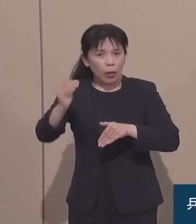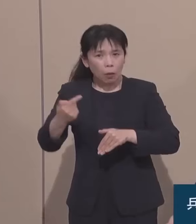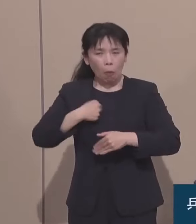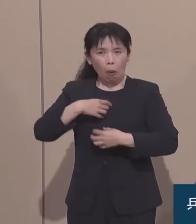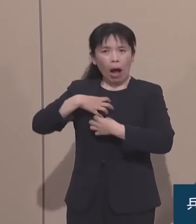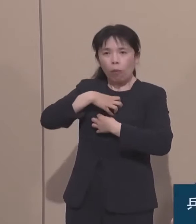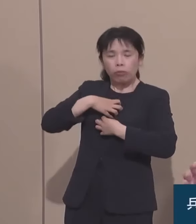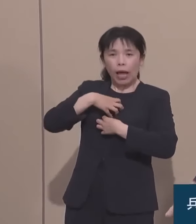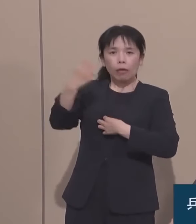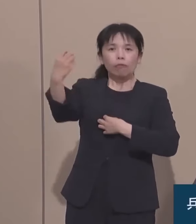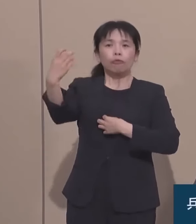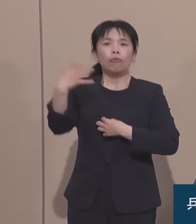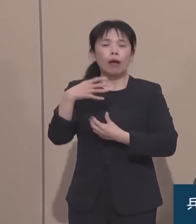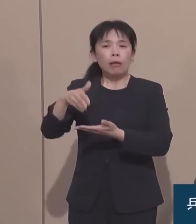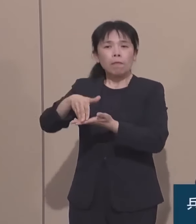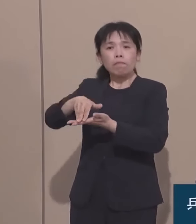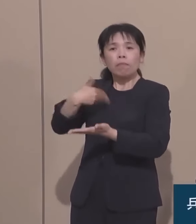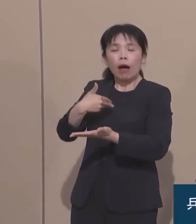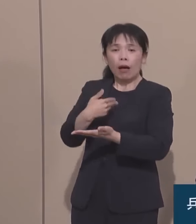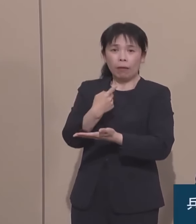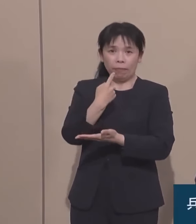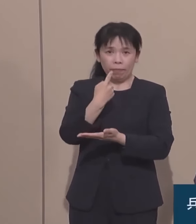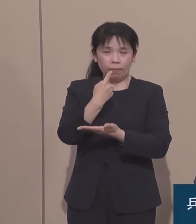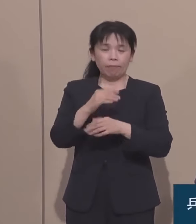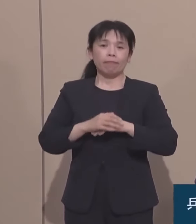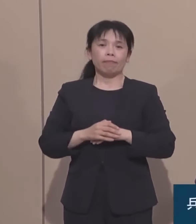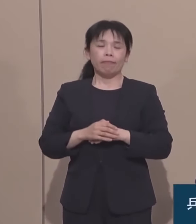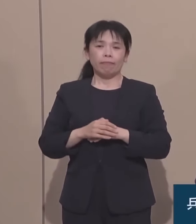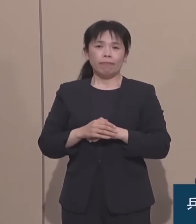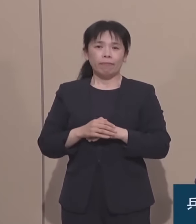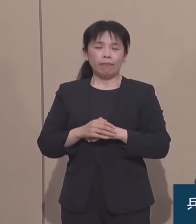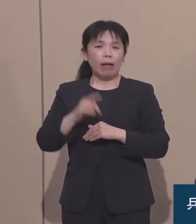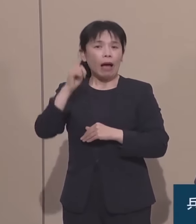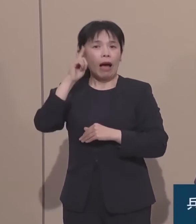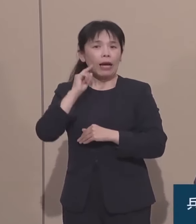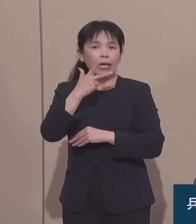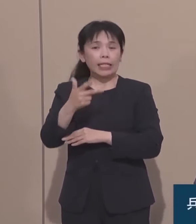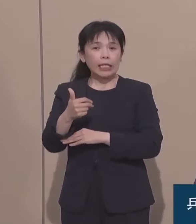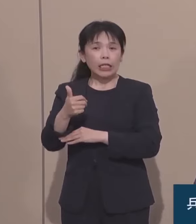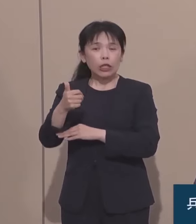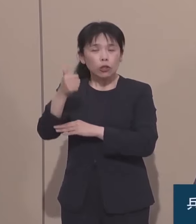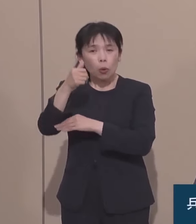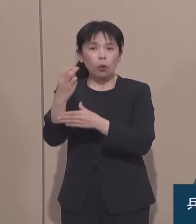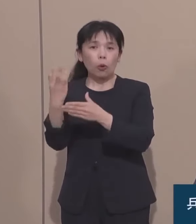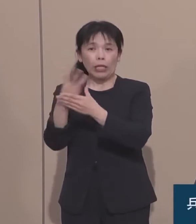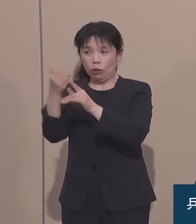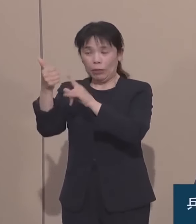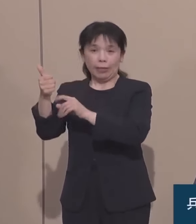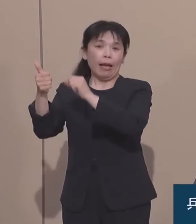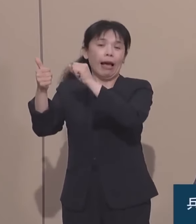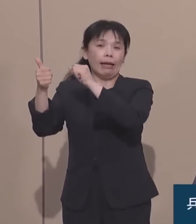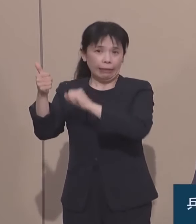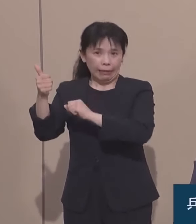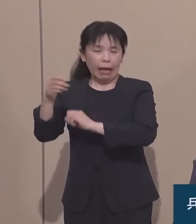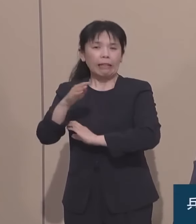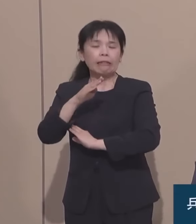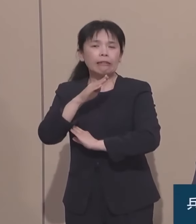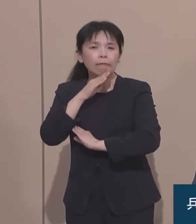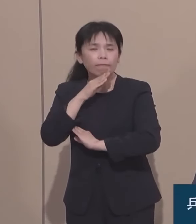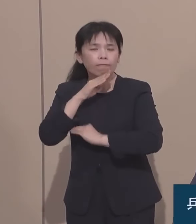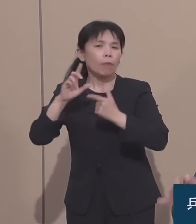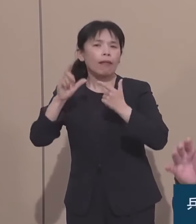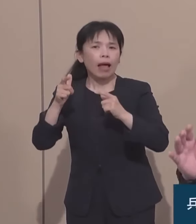で生放送に呼んでもらえなかったそこには長だった泉ふさんがいて事実でも